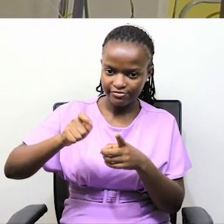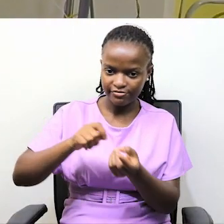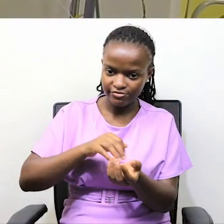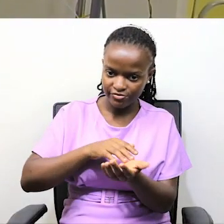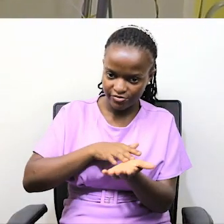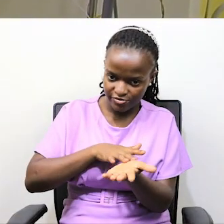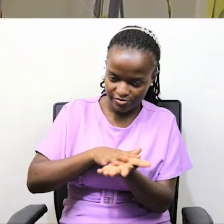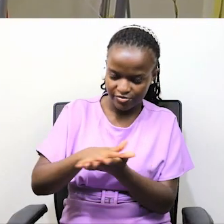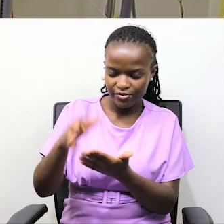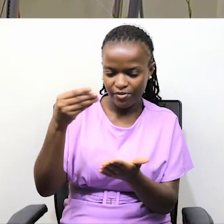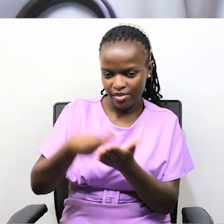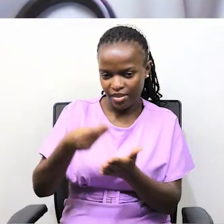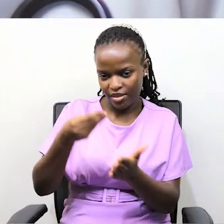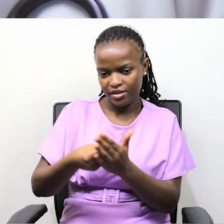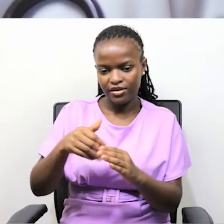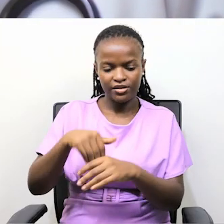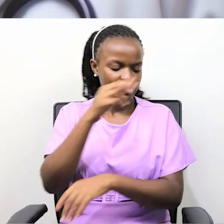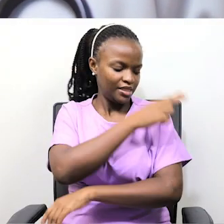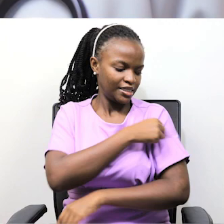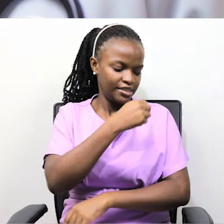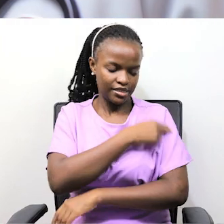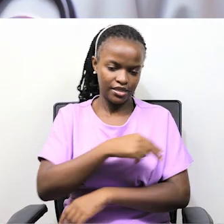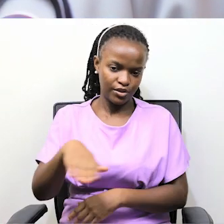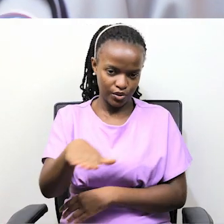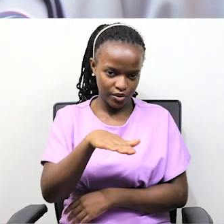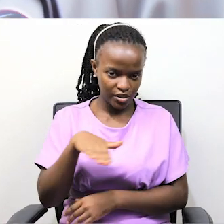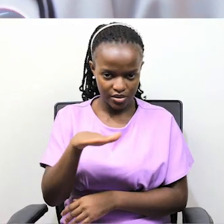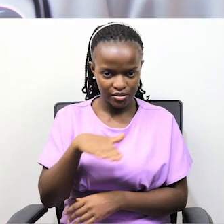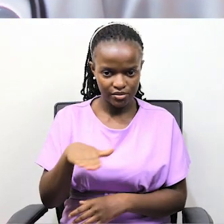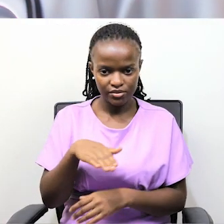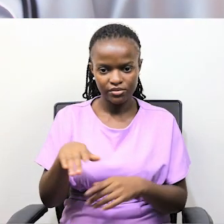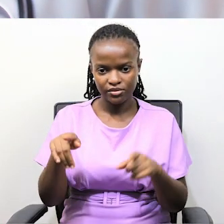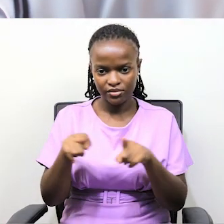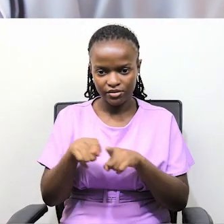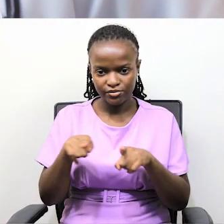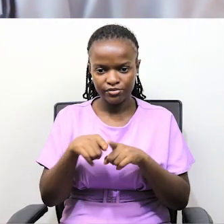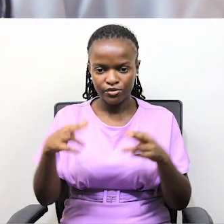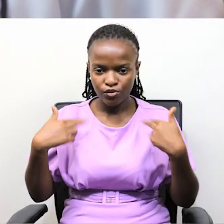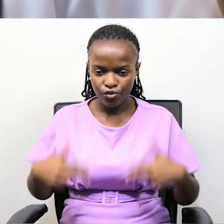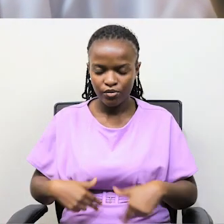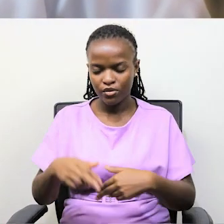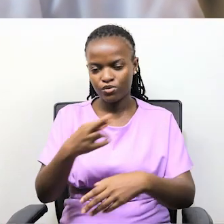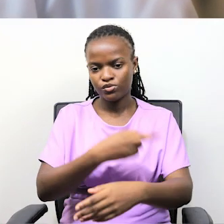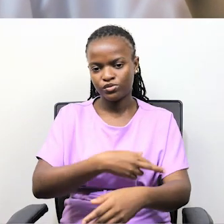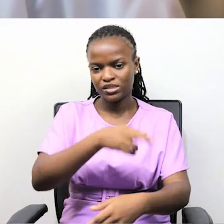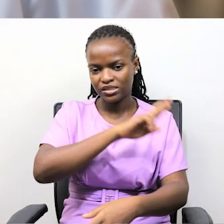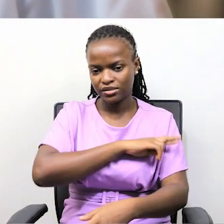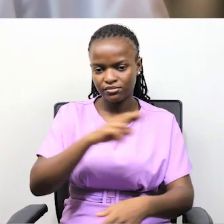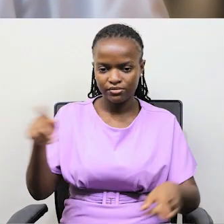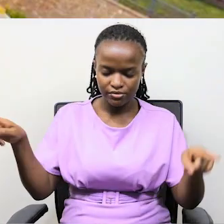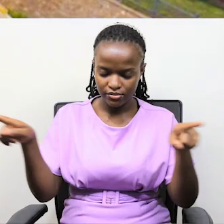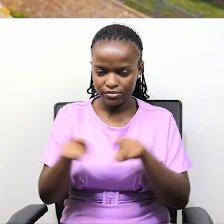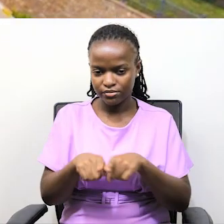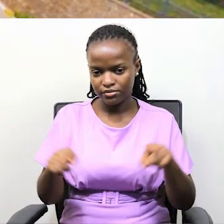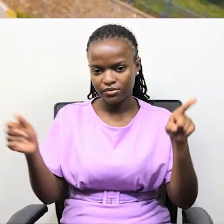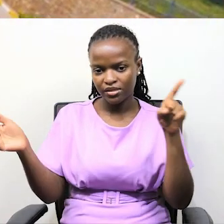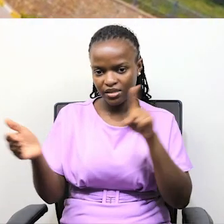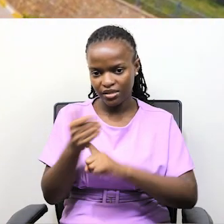investissements dans les infrastructures de santé, les ressources humaines et l'accès aux services